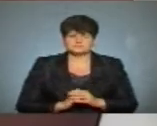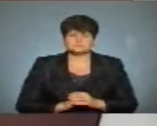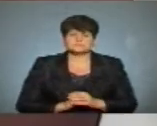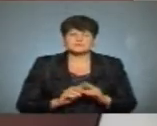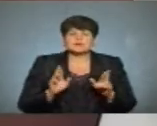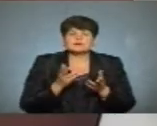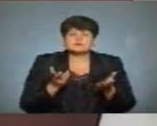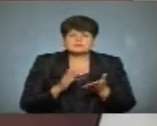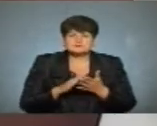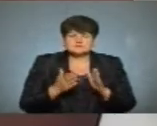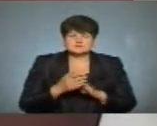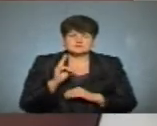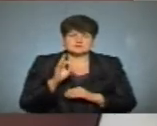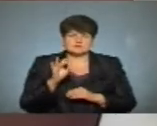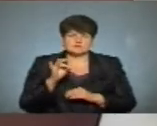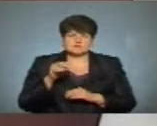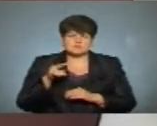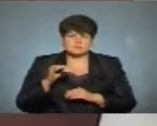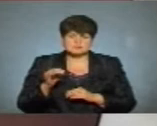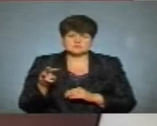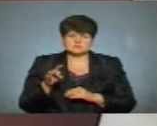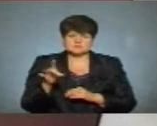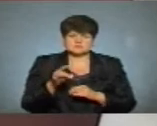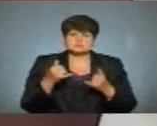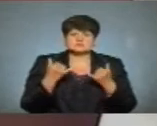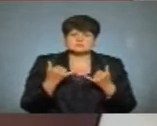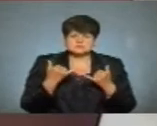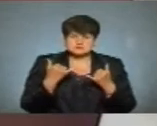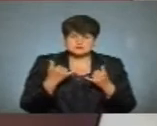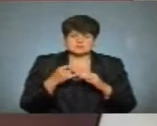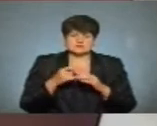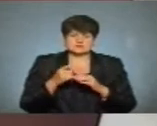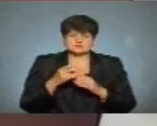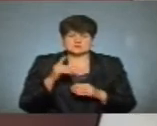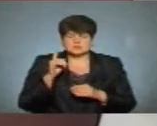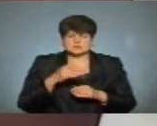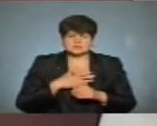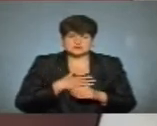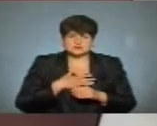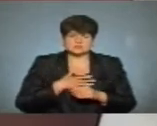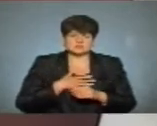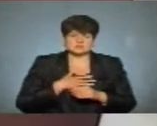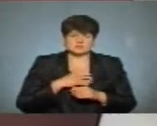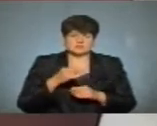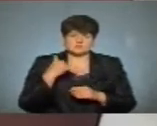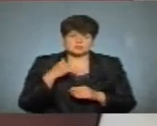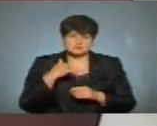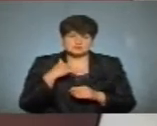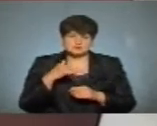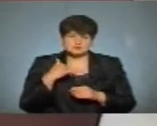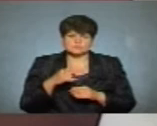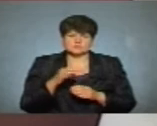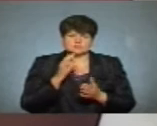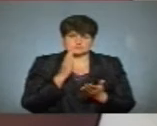Яка ситуація в Коропці Монастирського району зараз, знає наша кореспондентка Діана Ярошенко. Вона з нами